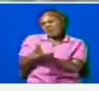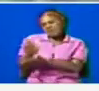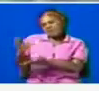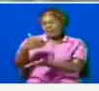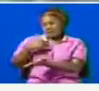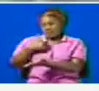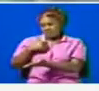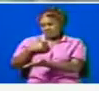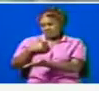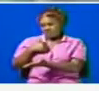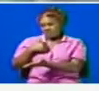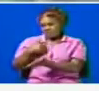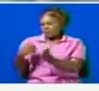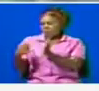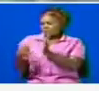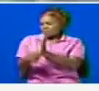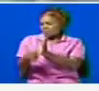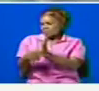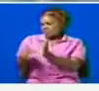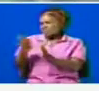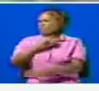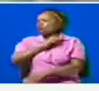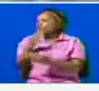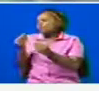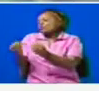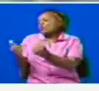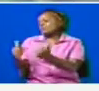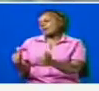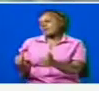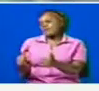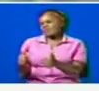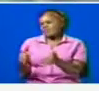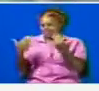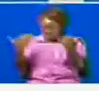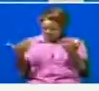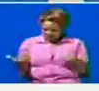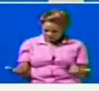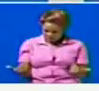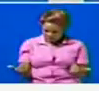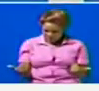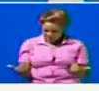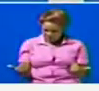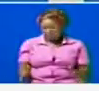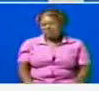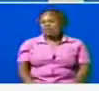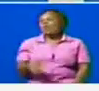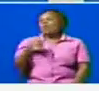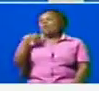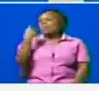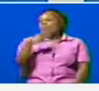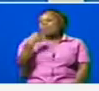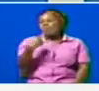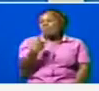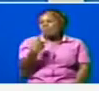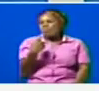sababu shida walizolalamikia hazikusuluhishwa. Na kwa hilo basi tukimalizia, ni nani tunaweza kusema